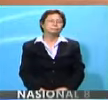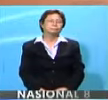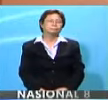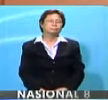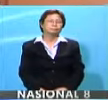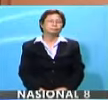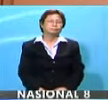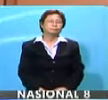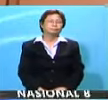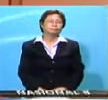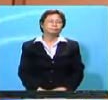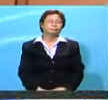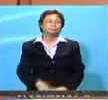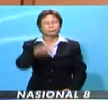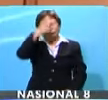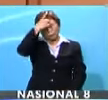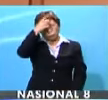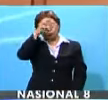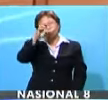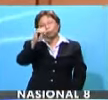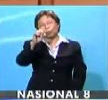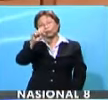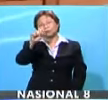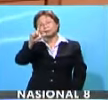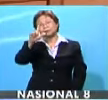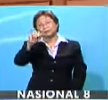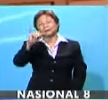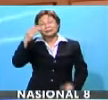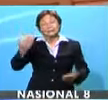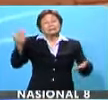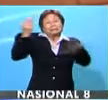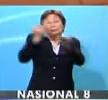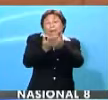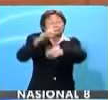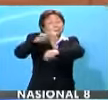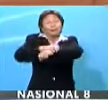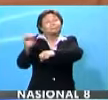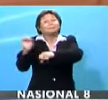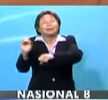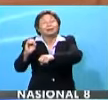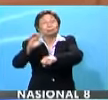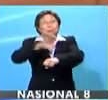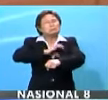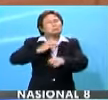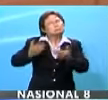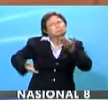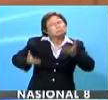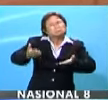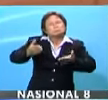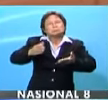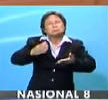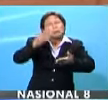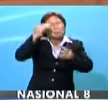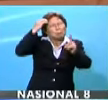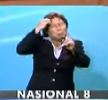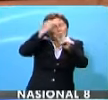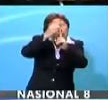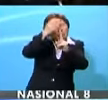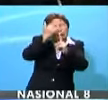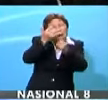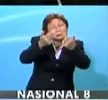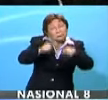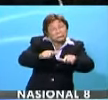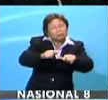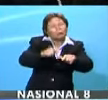lalu menurut Datuk Rosli sehingga kini tiada tangkapan dibuat dan polis tidak menolak kemungkinan motif utama kejadian itu